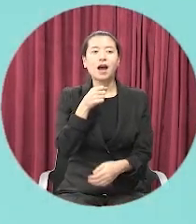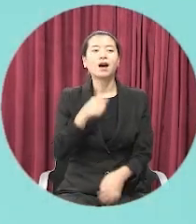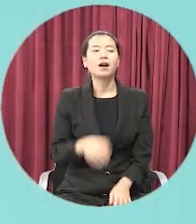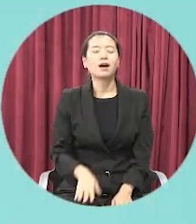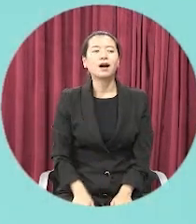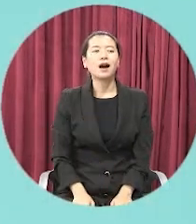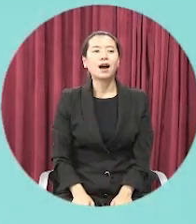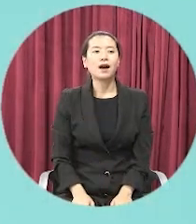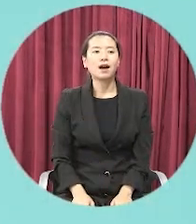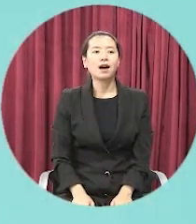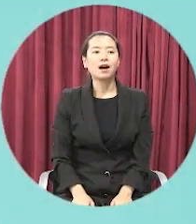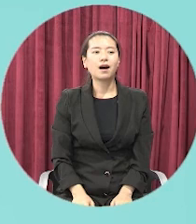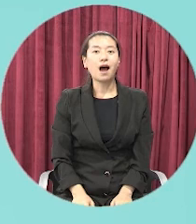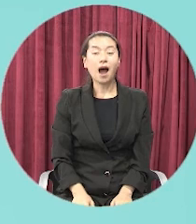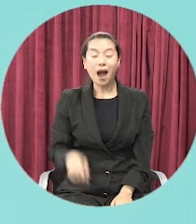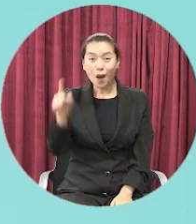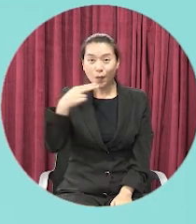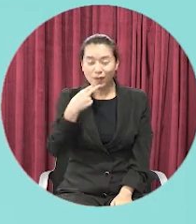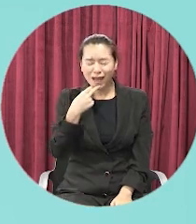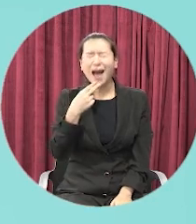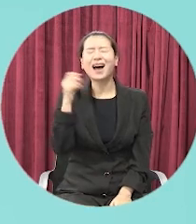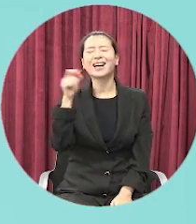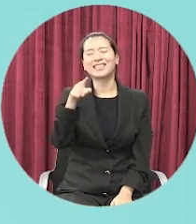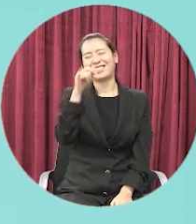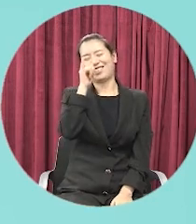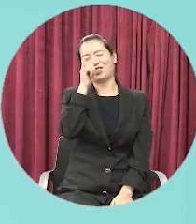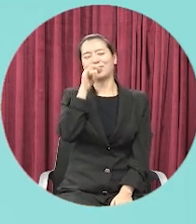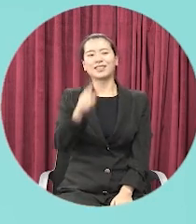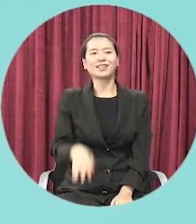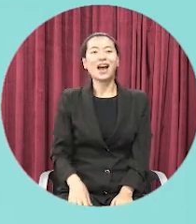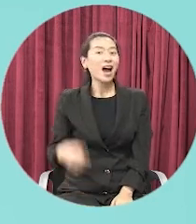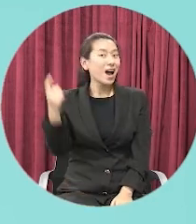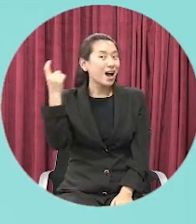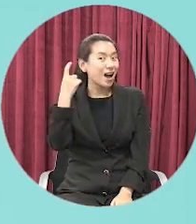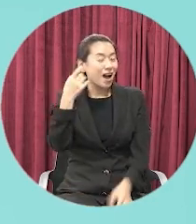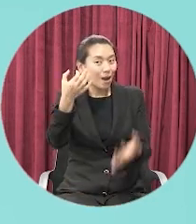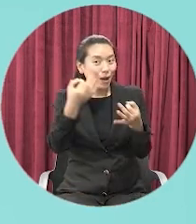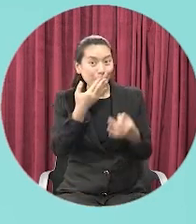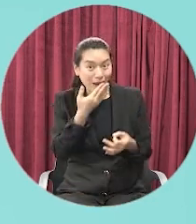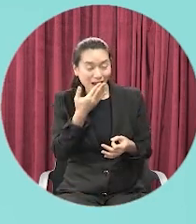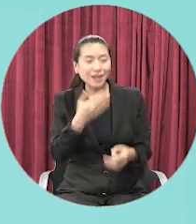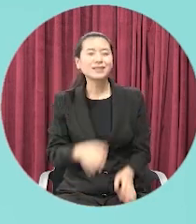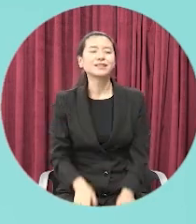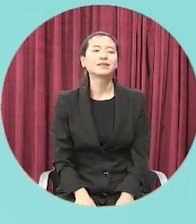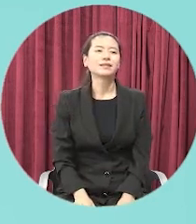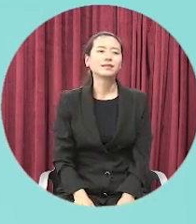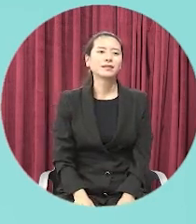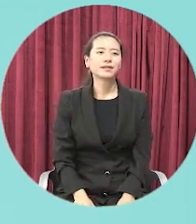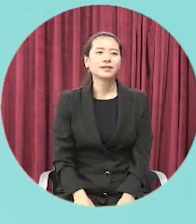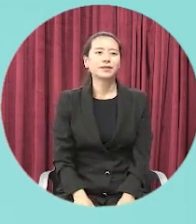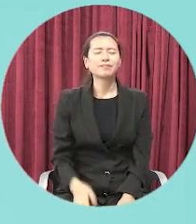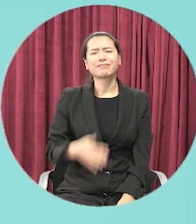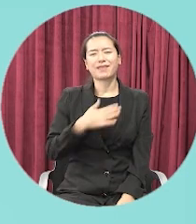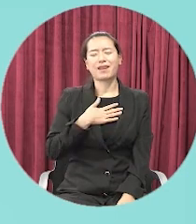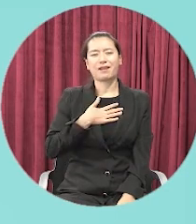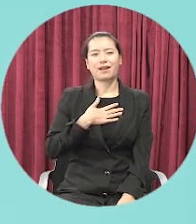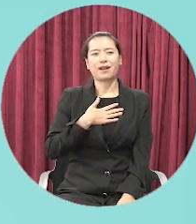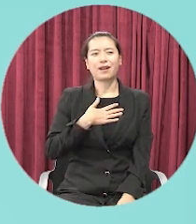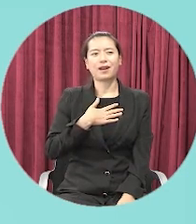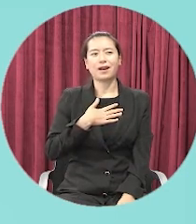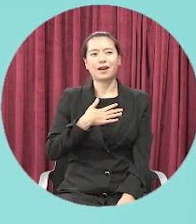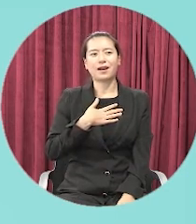저한테 얘기만 아쉽고 안쪽으로 찾나요 그럴 프리즈 나 멜 2 제가 건강 아